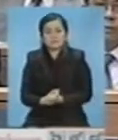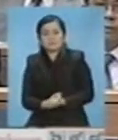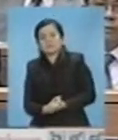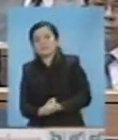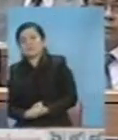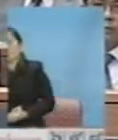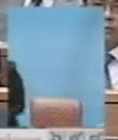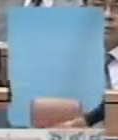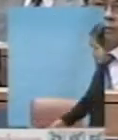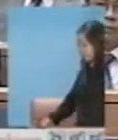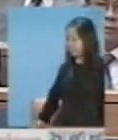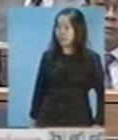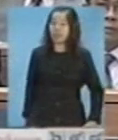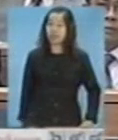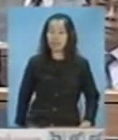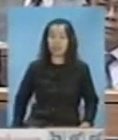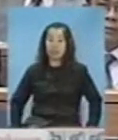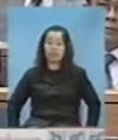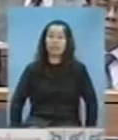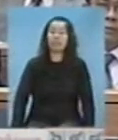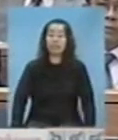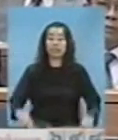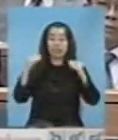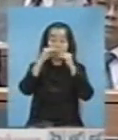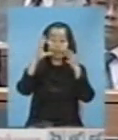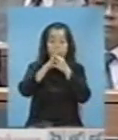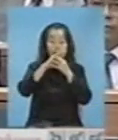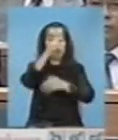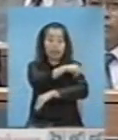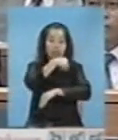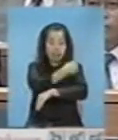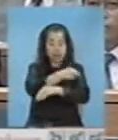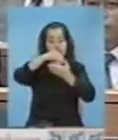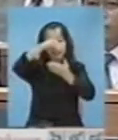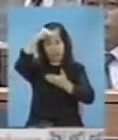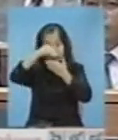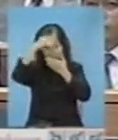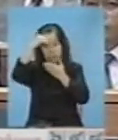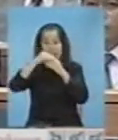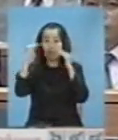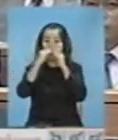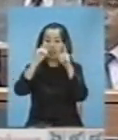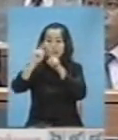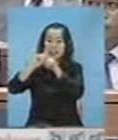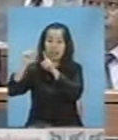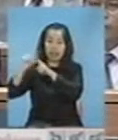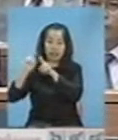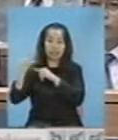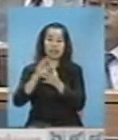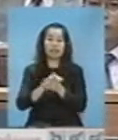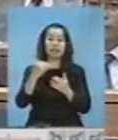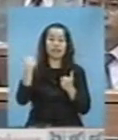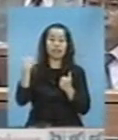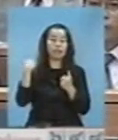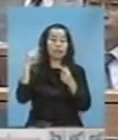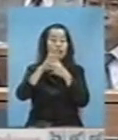ภาพในการศึกษาการรับบริการด้านสาธารณสุขสวัสดิการจากรัฐสิทธิในการรับรู้ข้อมูลข่าวสารของ